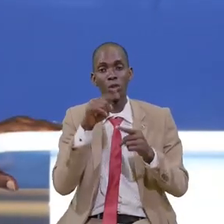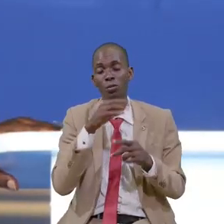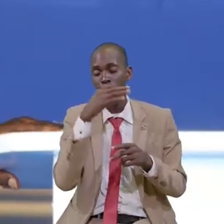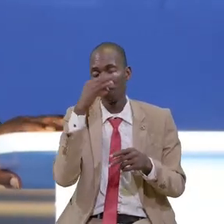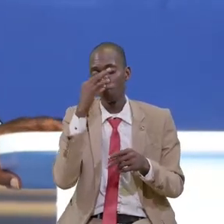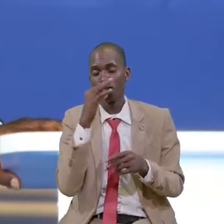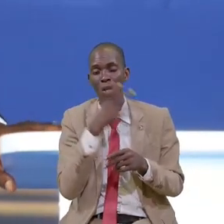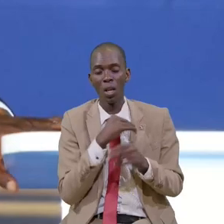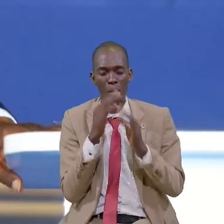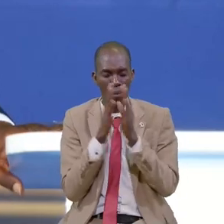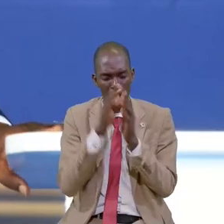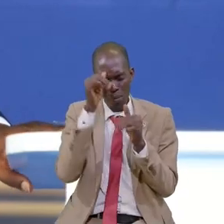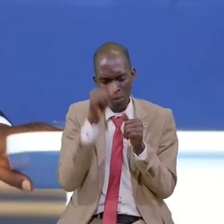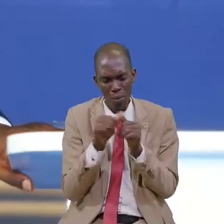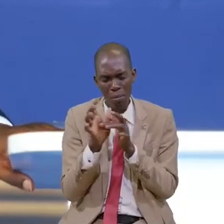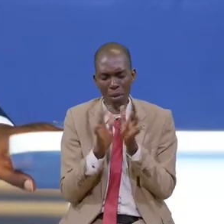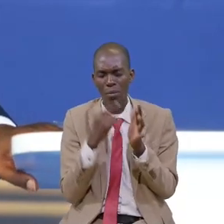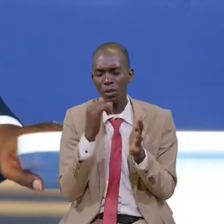dit, tout ce que tu demanderas